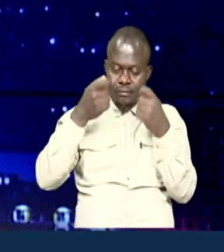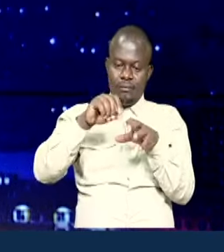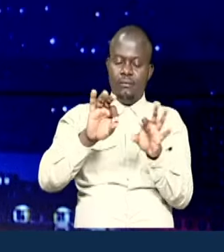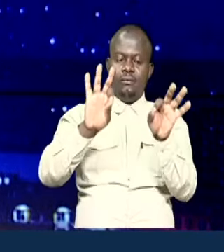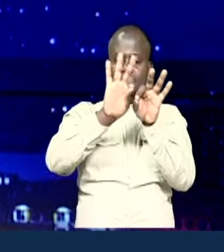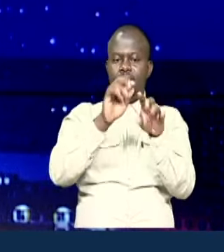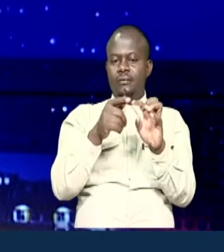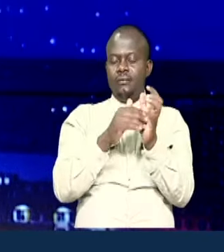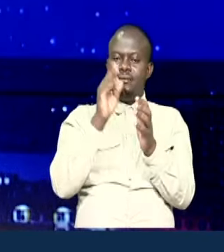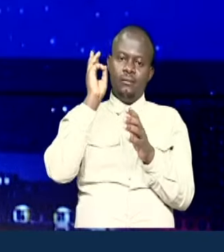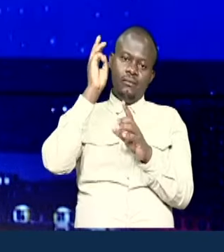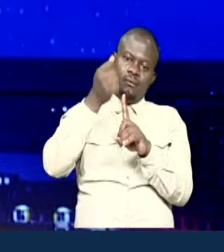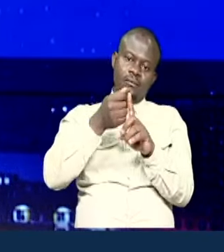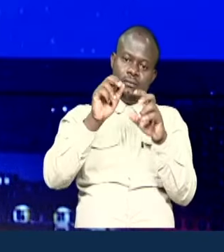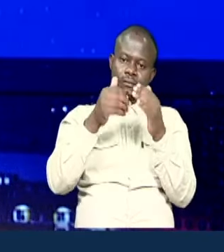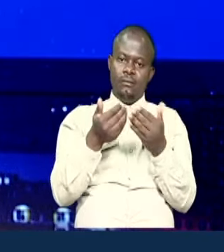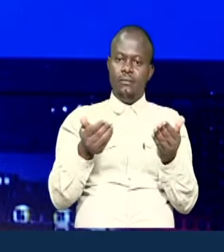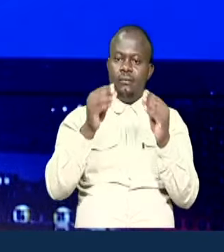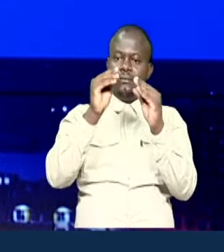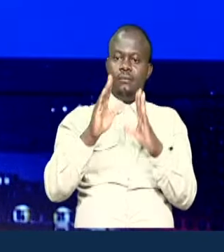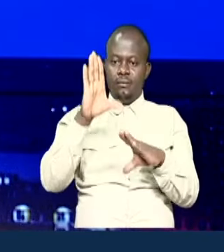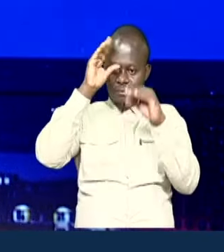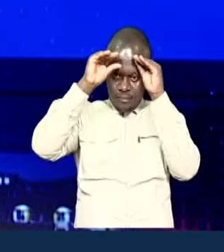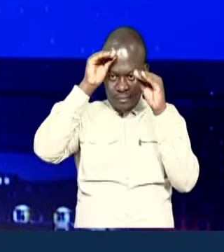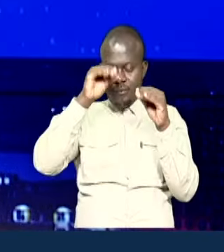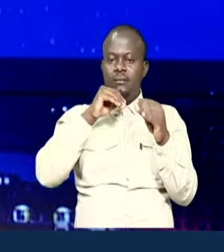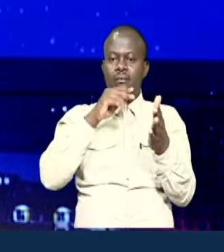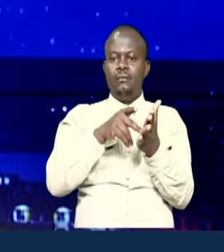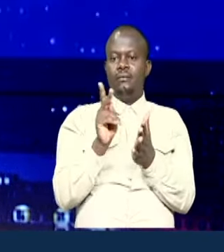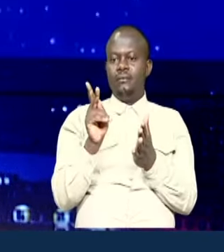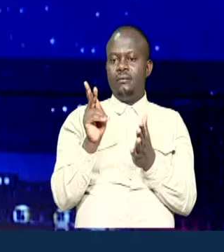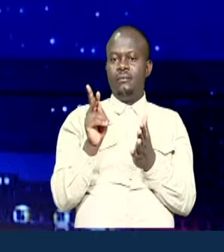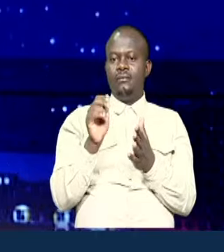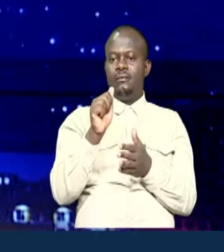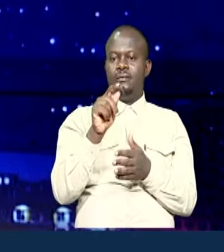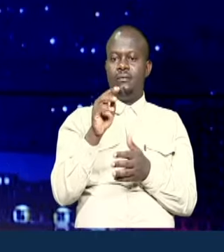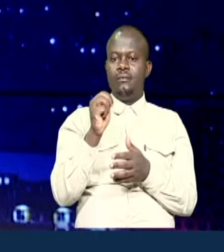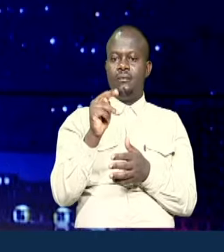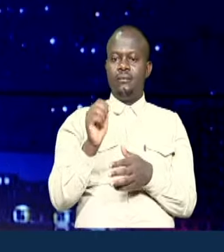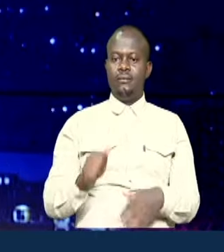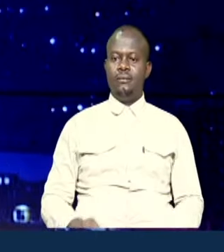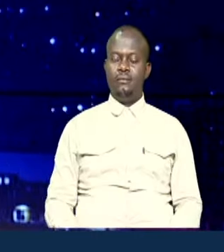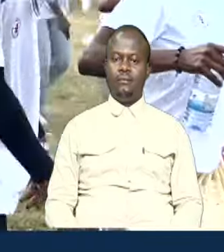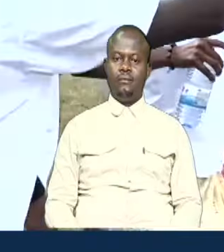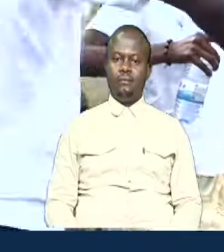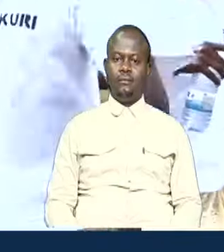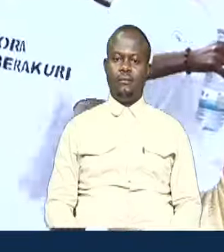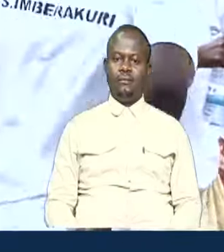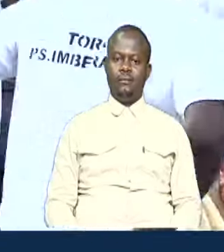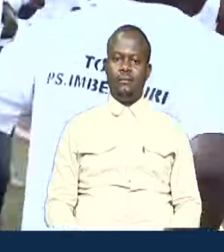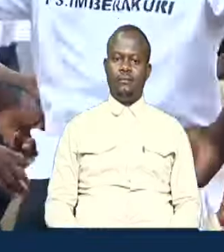ngo rizaharanira ko umwana wa mwarimu yiga atishyura. Akimana Latifa.